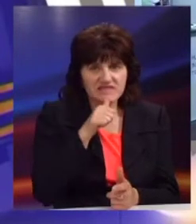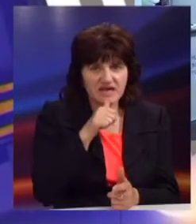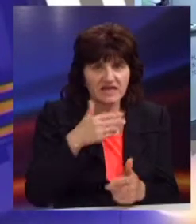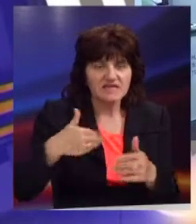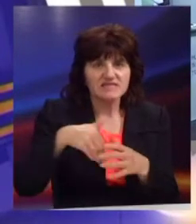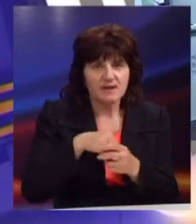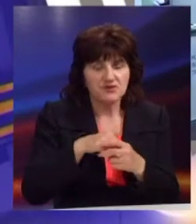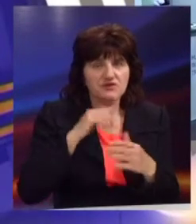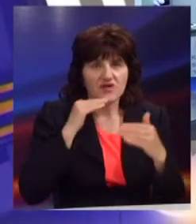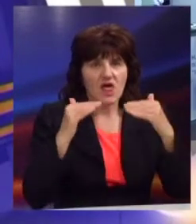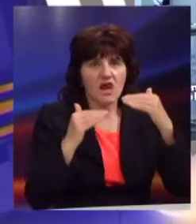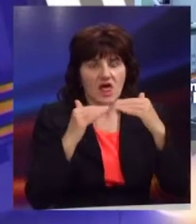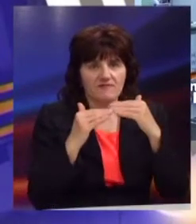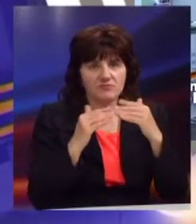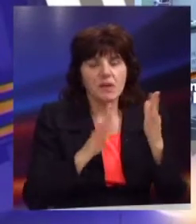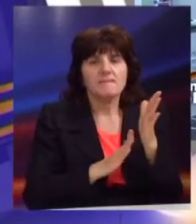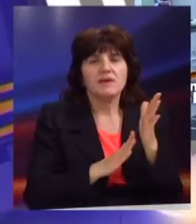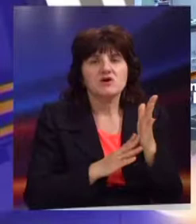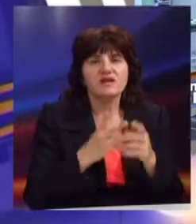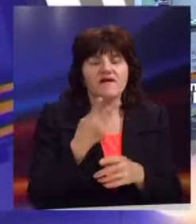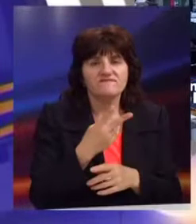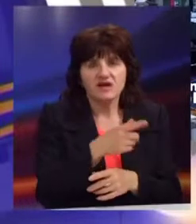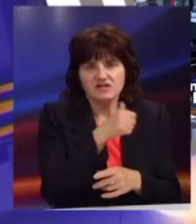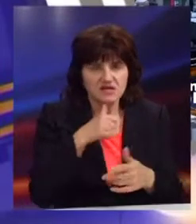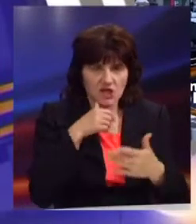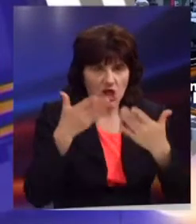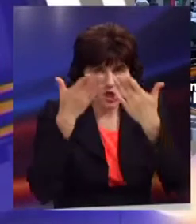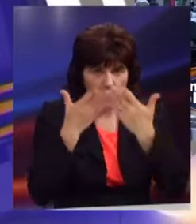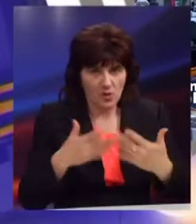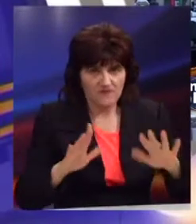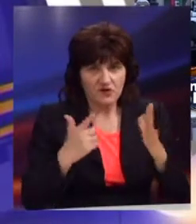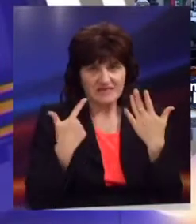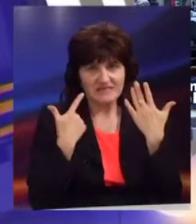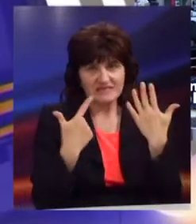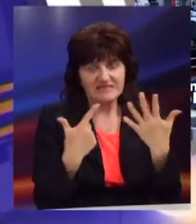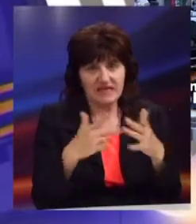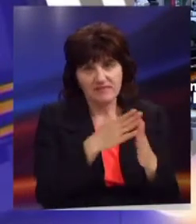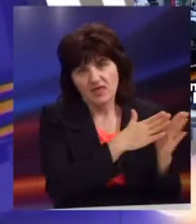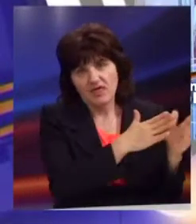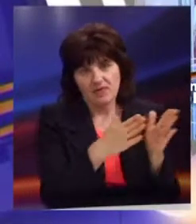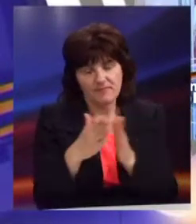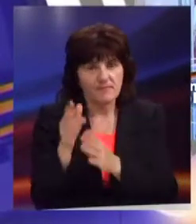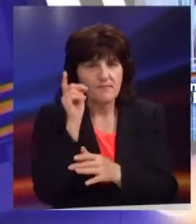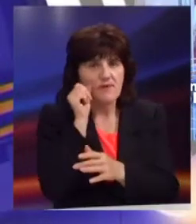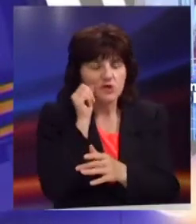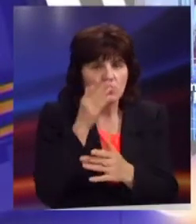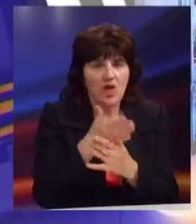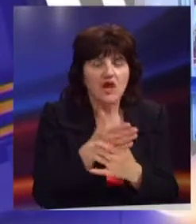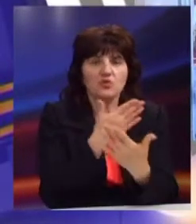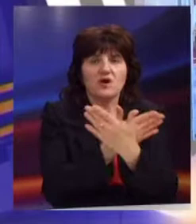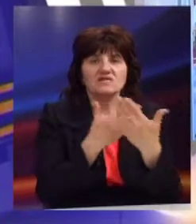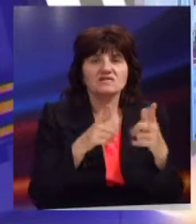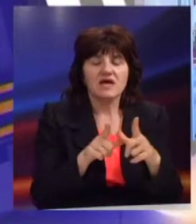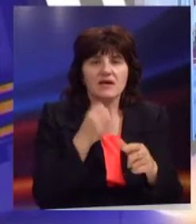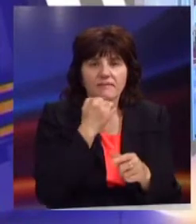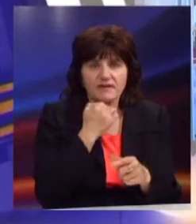Pokrajinski sekretar za privredu, zapošljavanje i ravnopravnost polova Miroslav Asin, otvarajući sedmi međunarodni i regionalni sajam privrede u Subotici, istakao